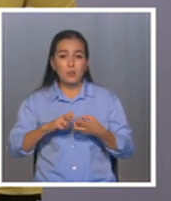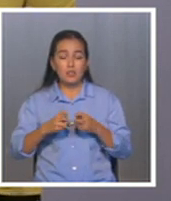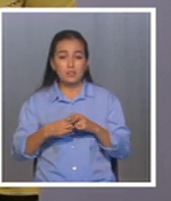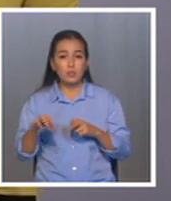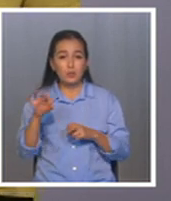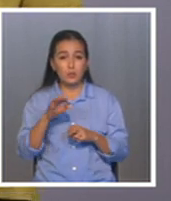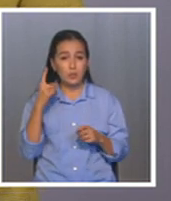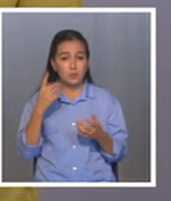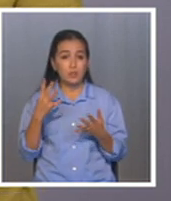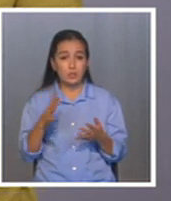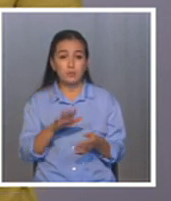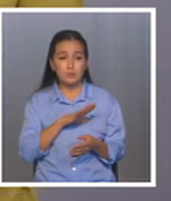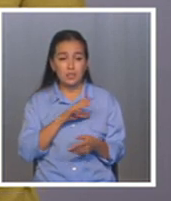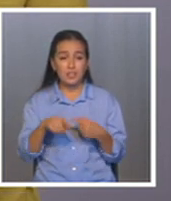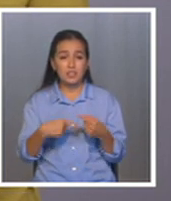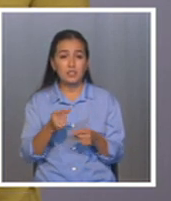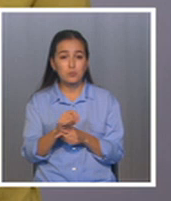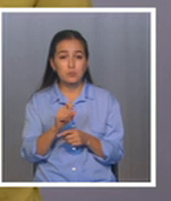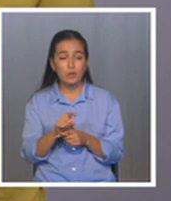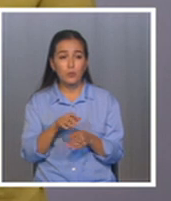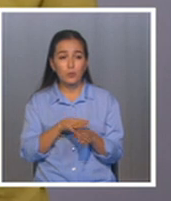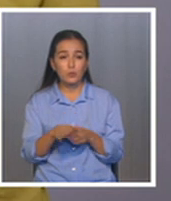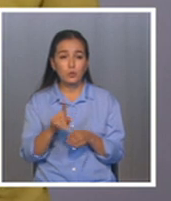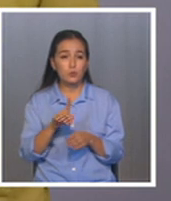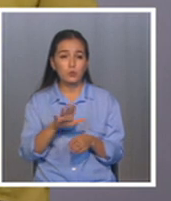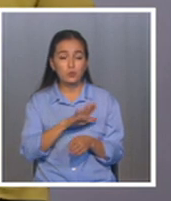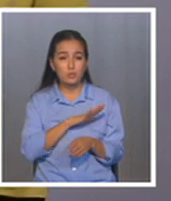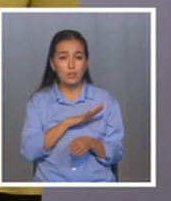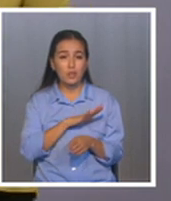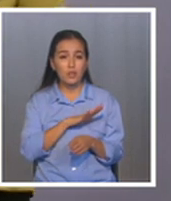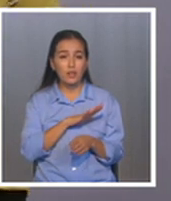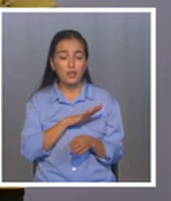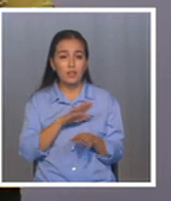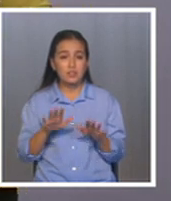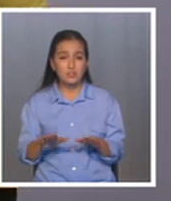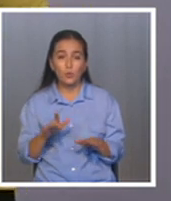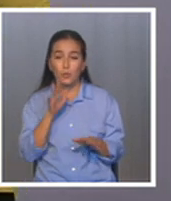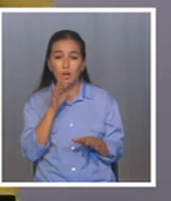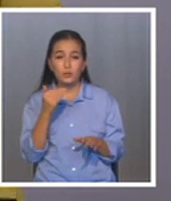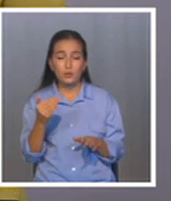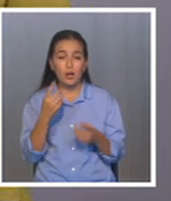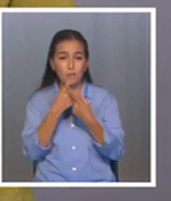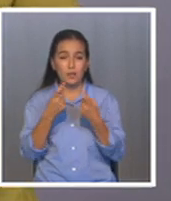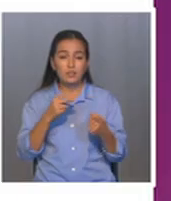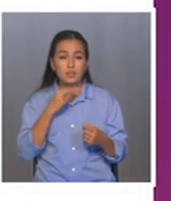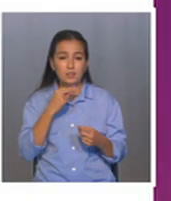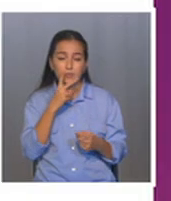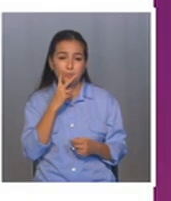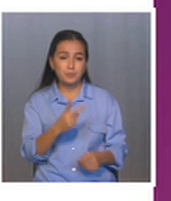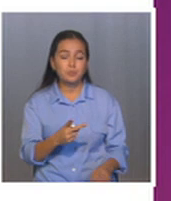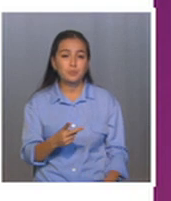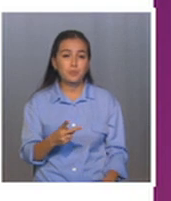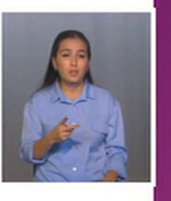болса, келесі тапсырманы орындау үшін кеңістік және уақыт туралы ақпаратқа назар аударайық.